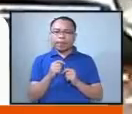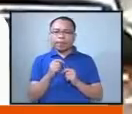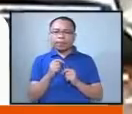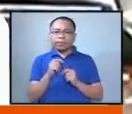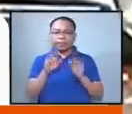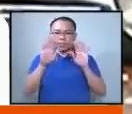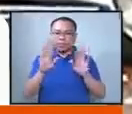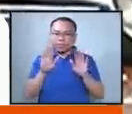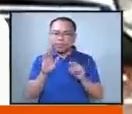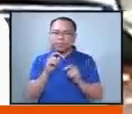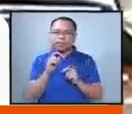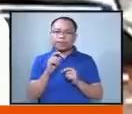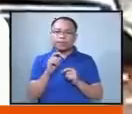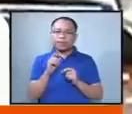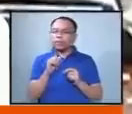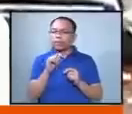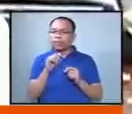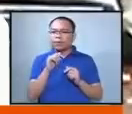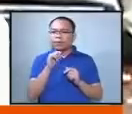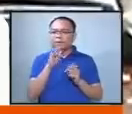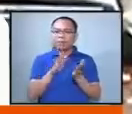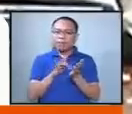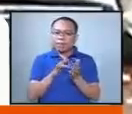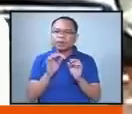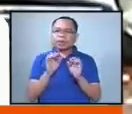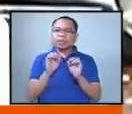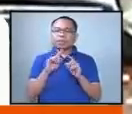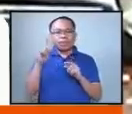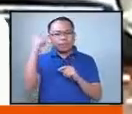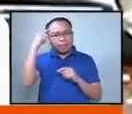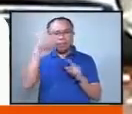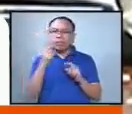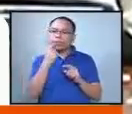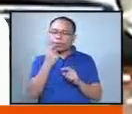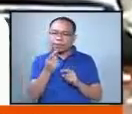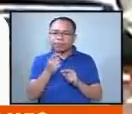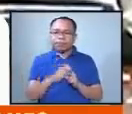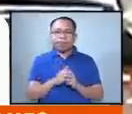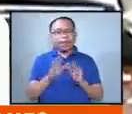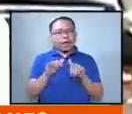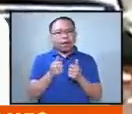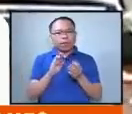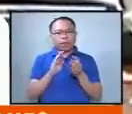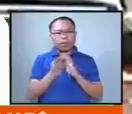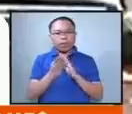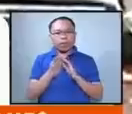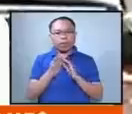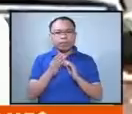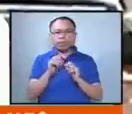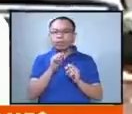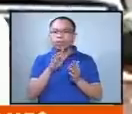nasa anti-graft law, disadvantageous to the government. That is the allegation eh. How did it become disadvantageous